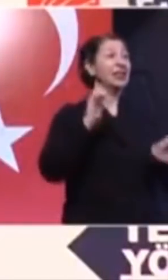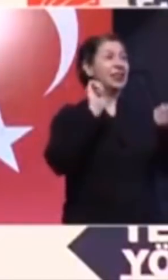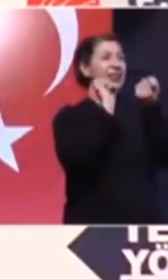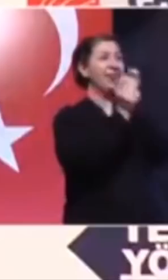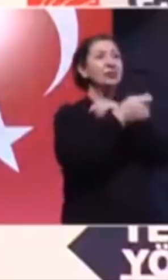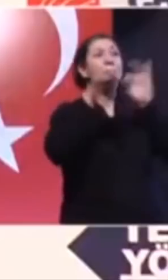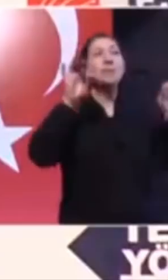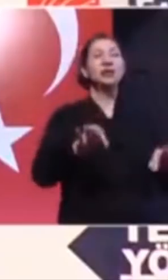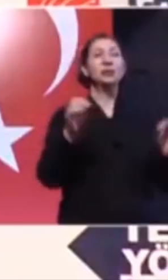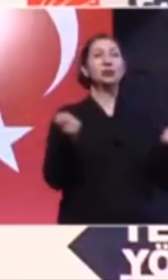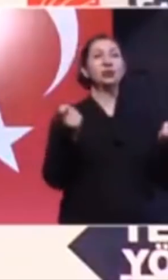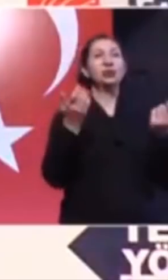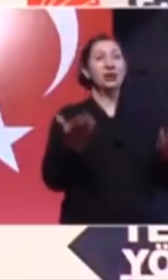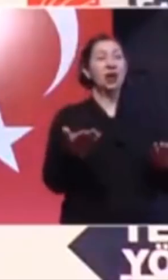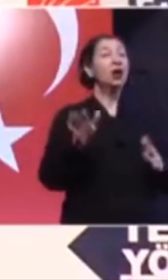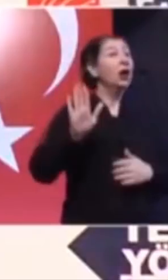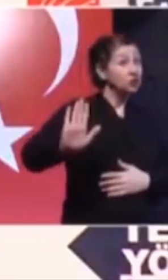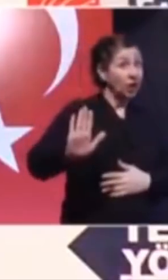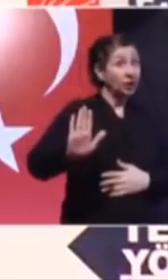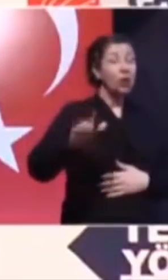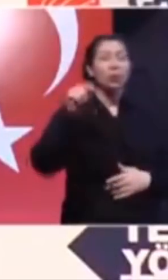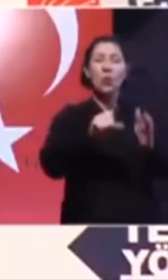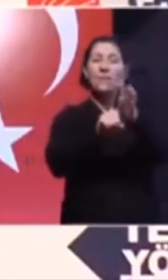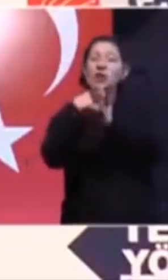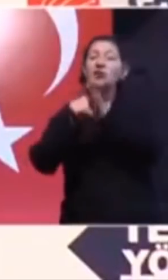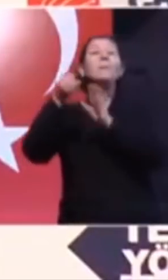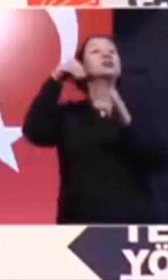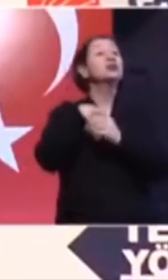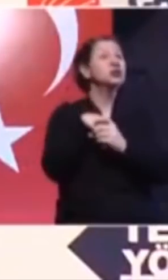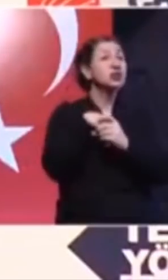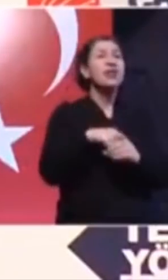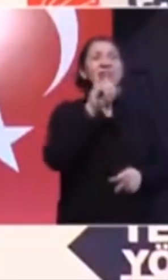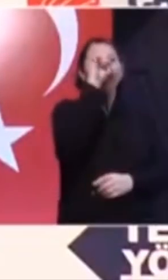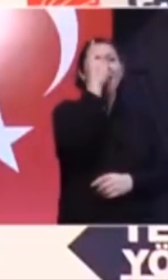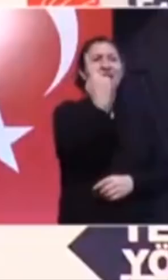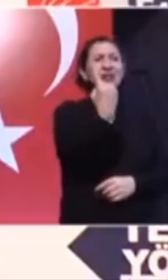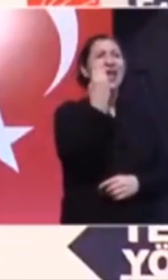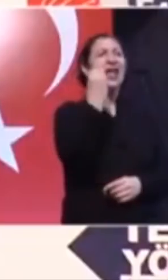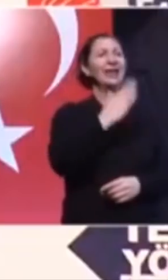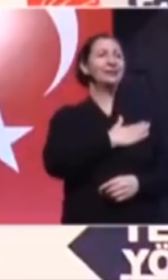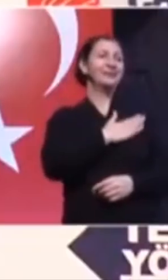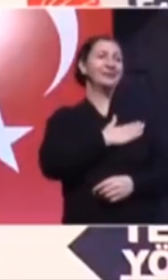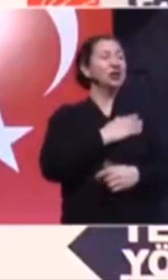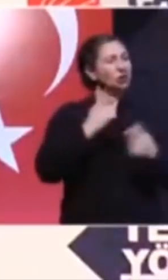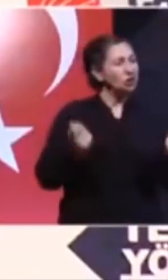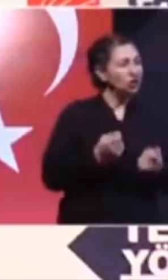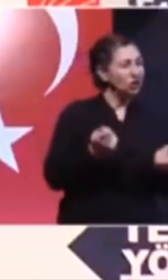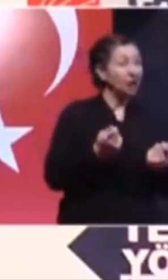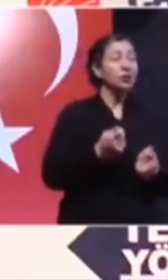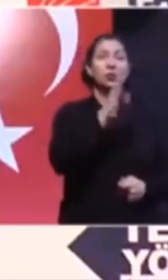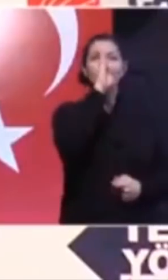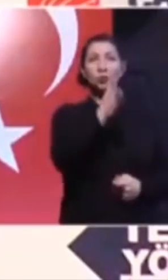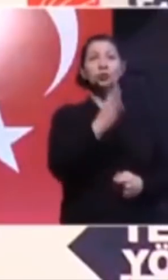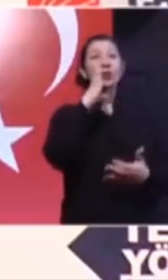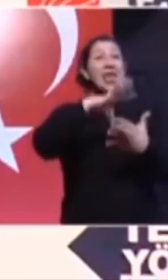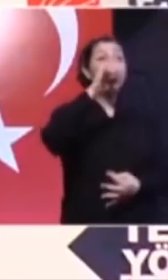değişim başlatma işidir. Ancak bunu başarabilmek için yalnızca iyi yürekli, çalışkan ve